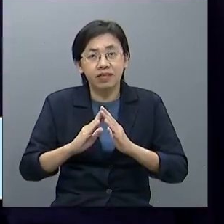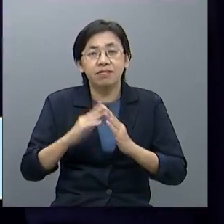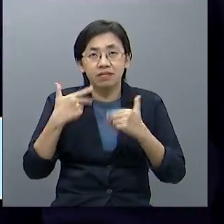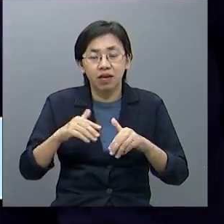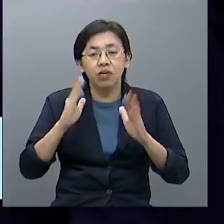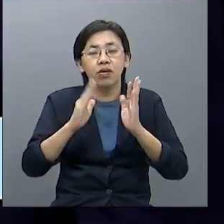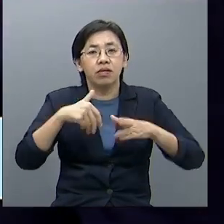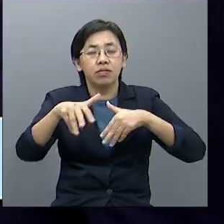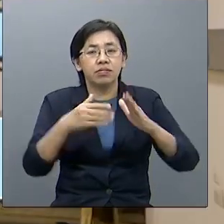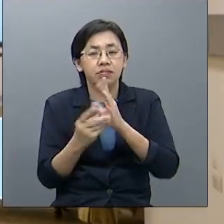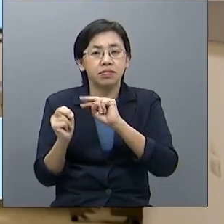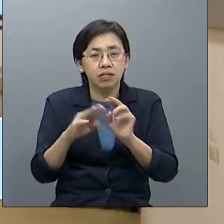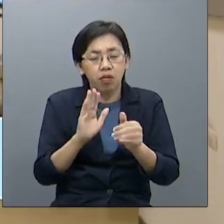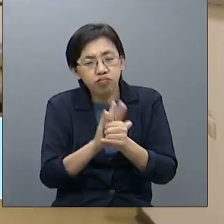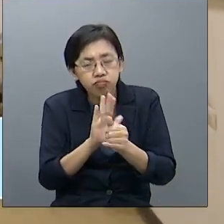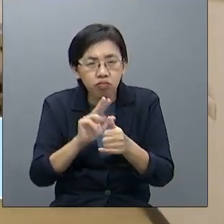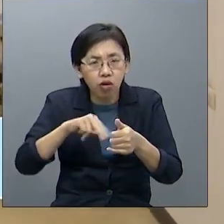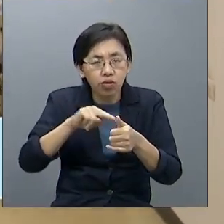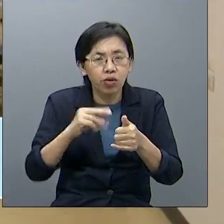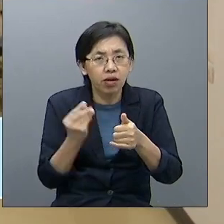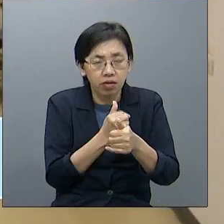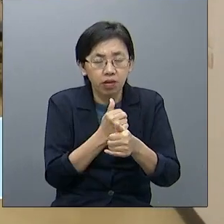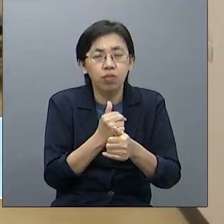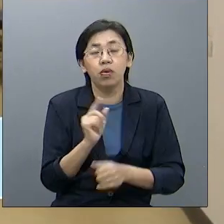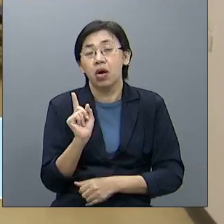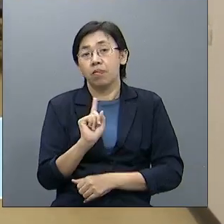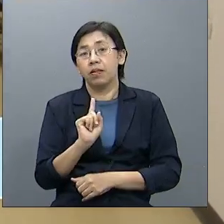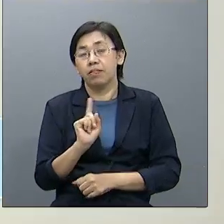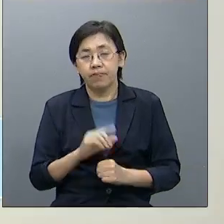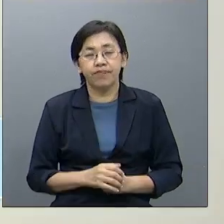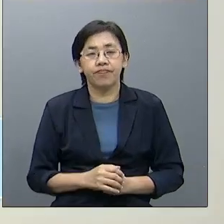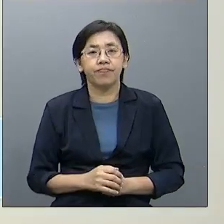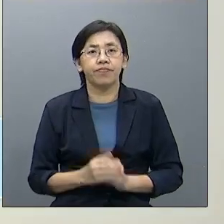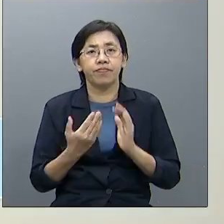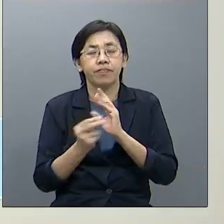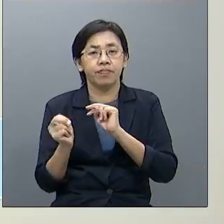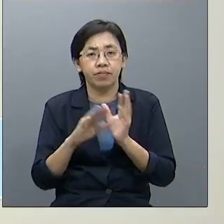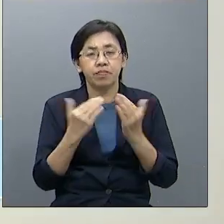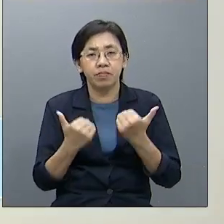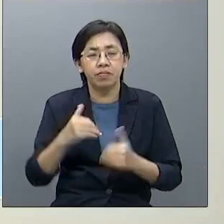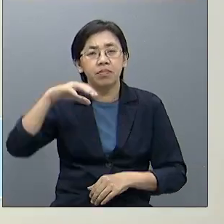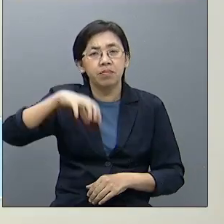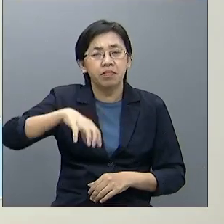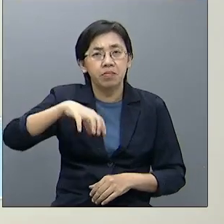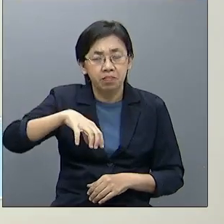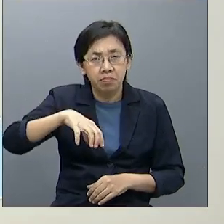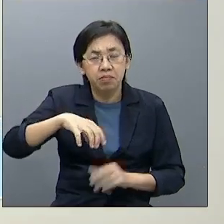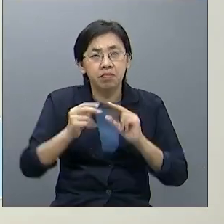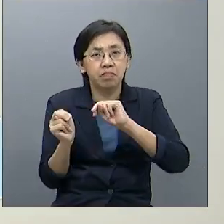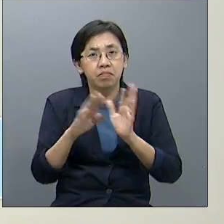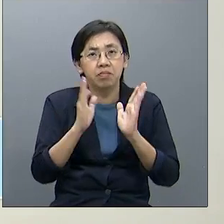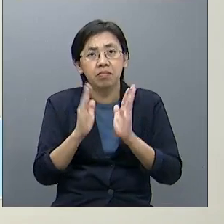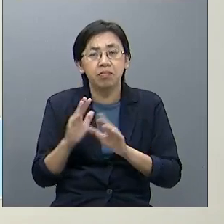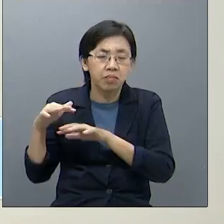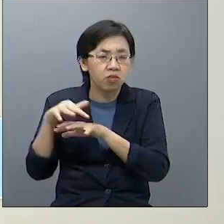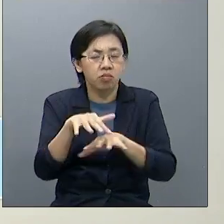นะได้รับการดูแลได้ทันท่วงทีโดยแล้วก็อย่างนึงก็คือว่าจังหวัดนครพนมเองตอนนี้เป็นเมืองรองที่มีผู้ที่นิยมเข้าสู่พื้